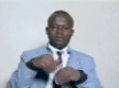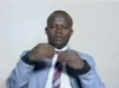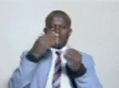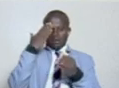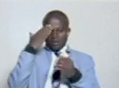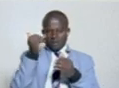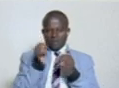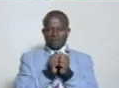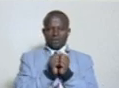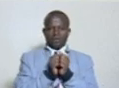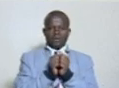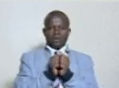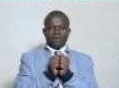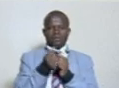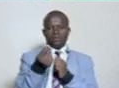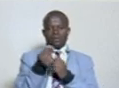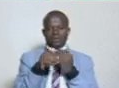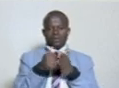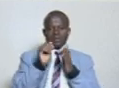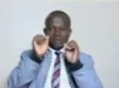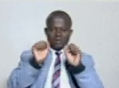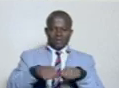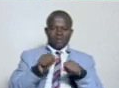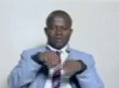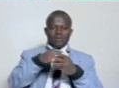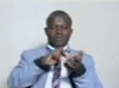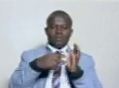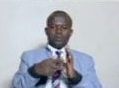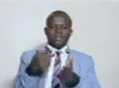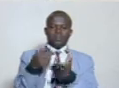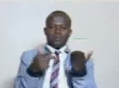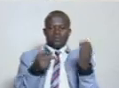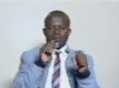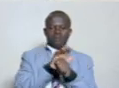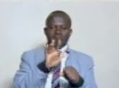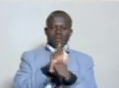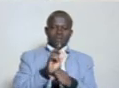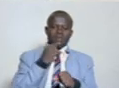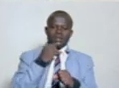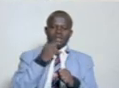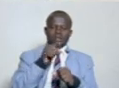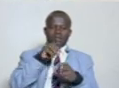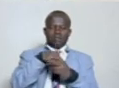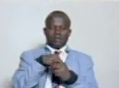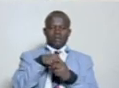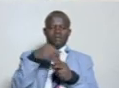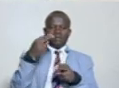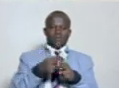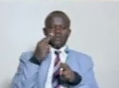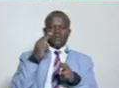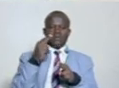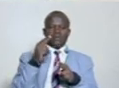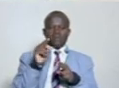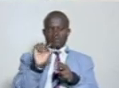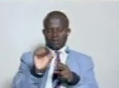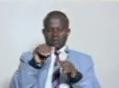ngo ya mafaranga abashe kujya mu mishinga cyane cyane iri muri icyo bise sous composante